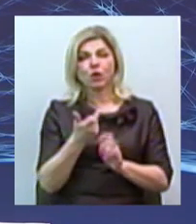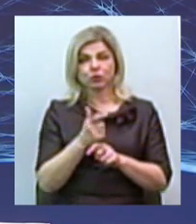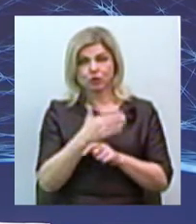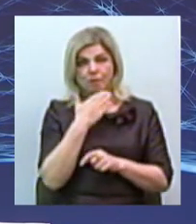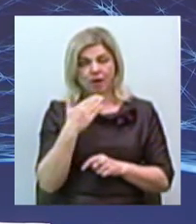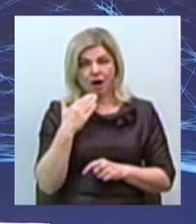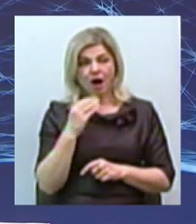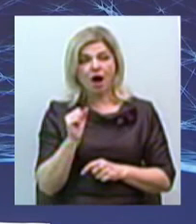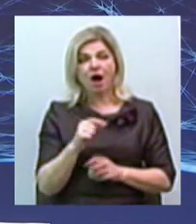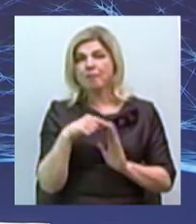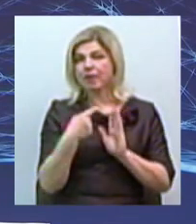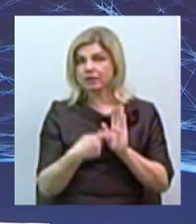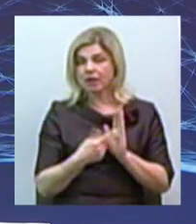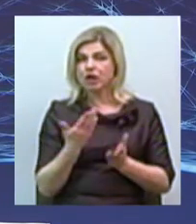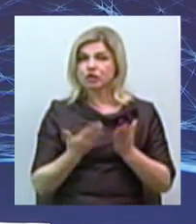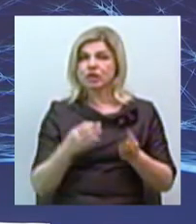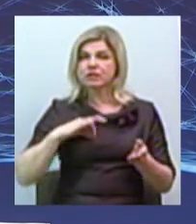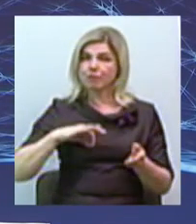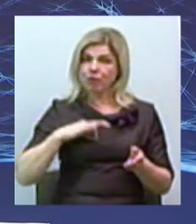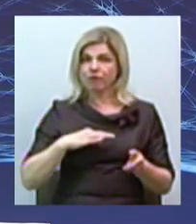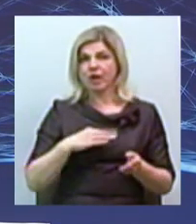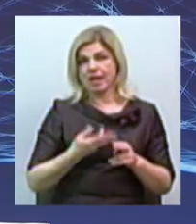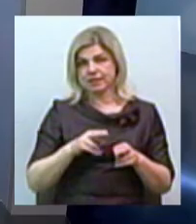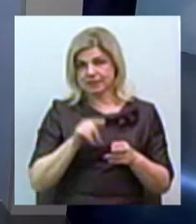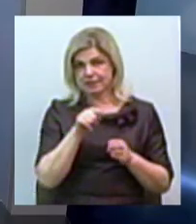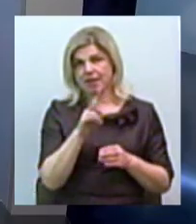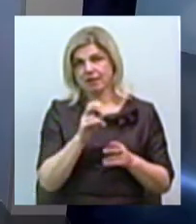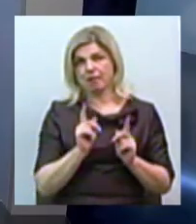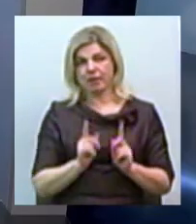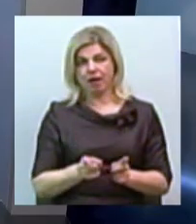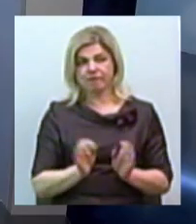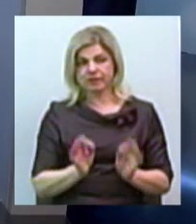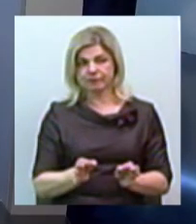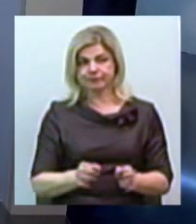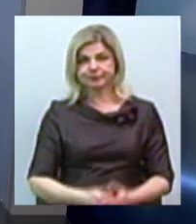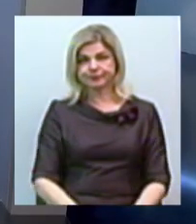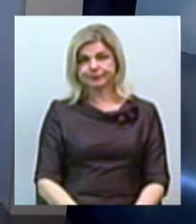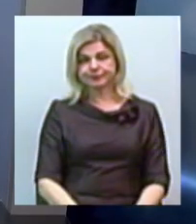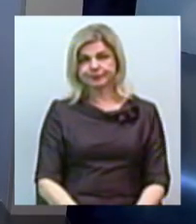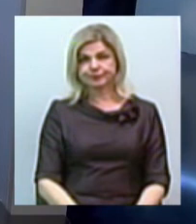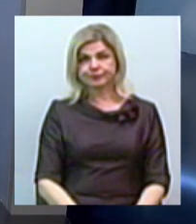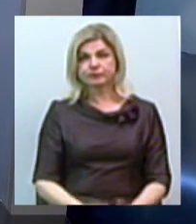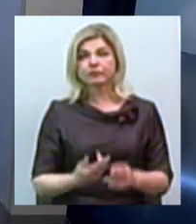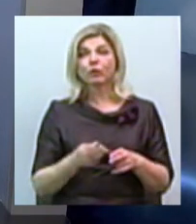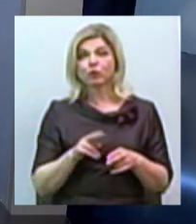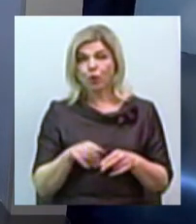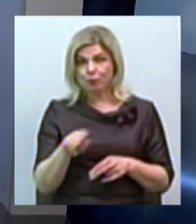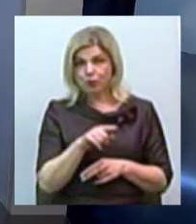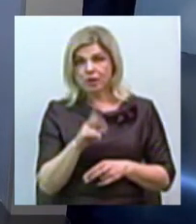але постає питання, чи використовується воно насправді. Тому за багатьма